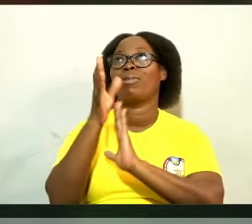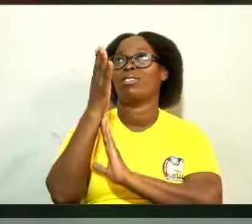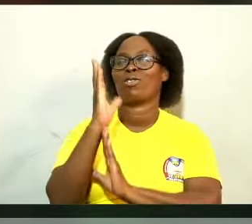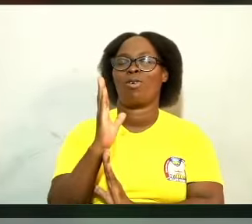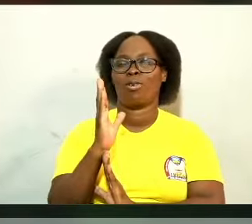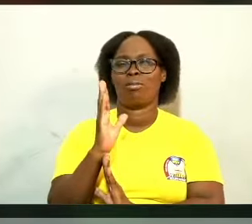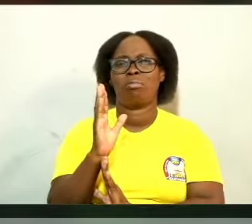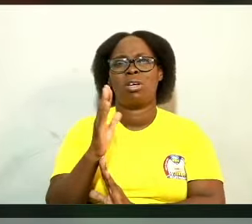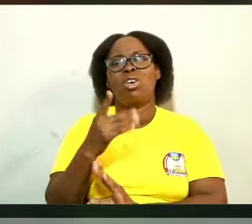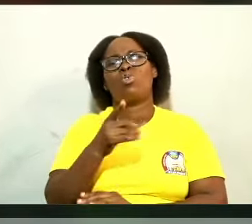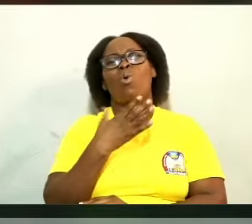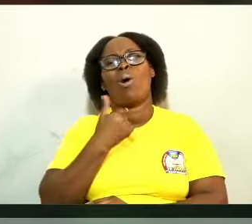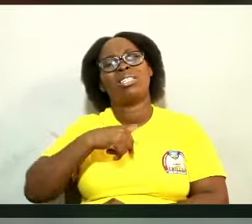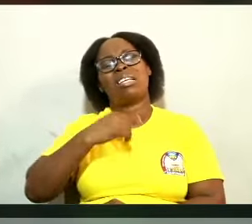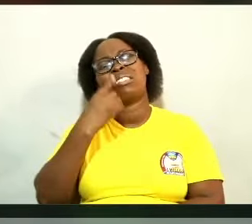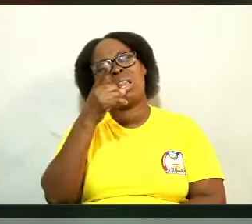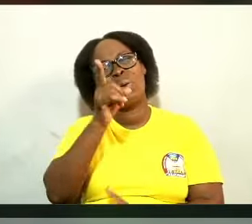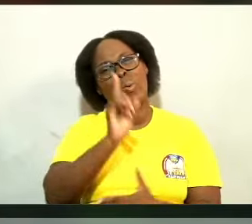Tukwambie nini sasa?